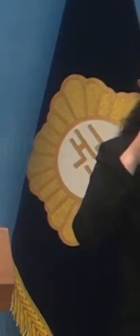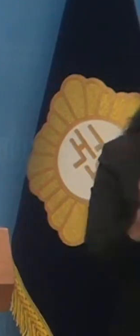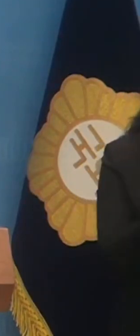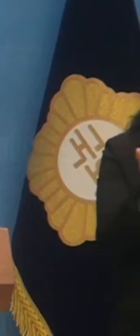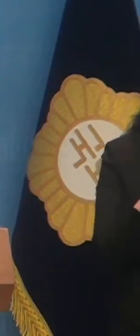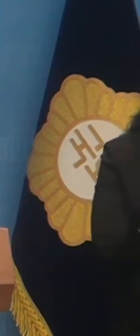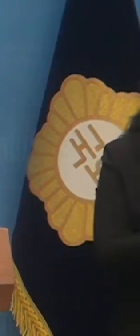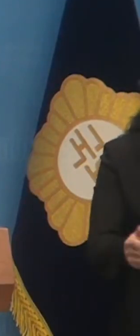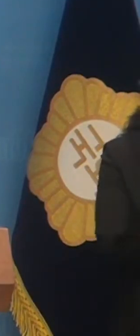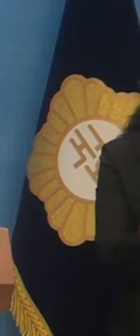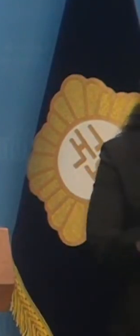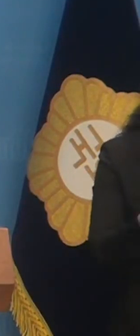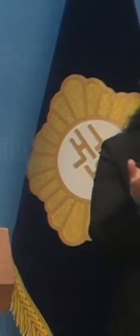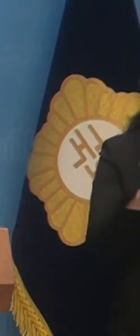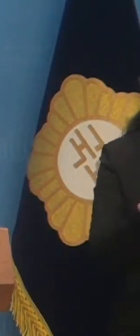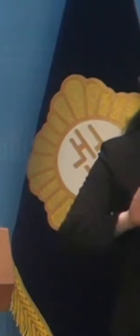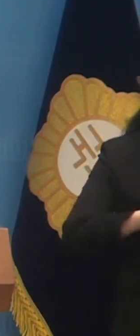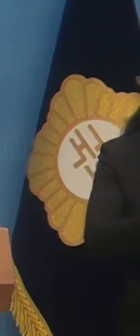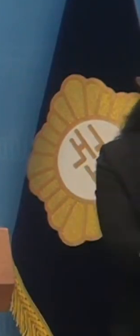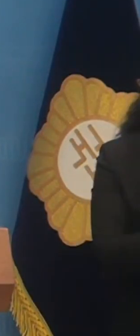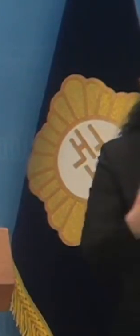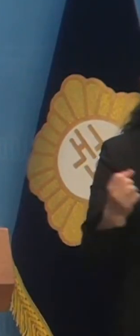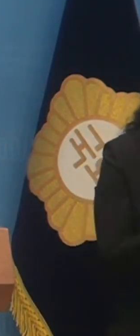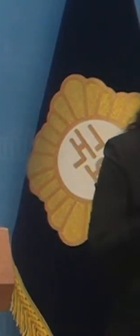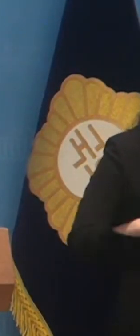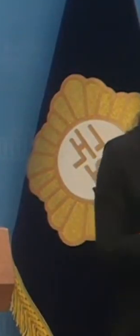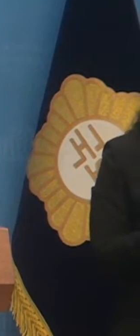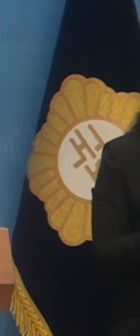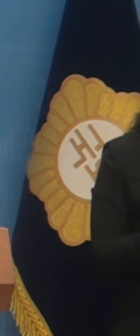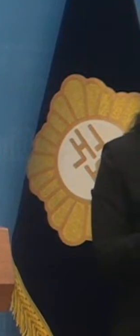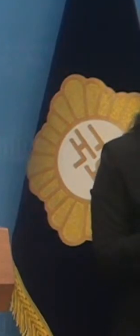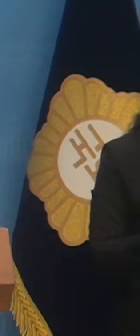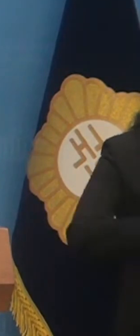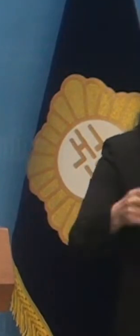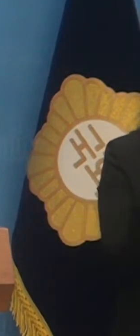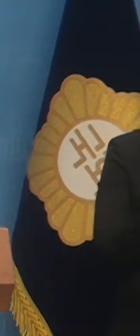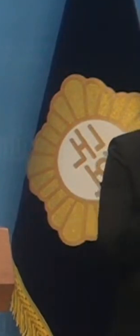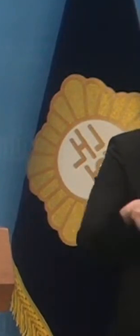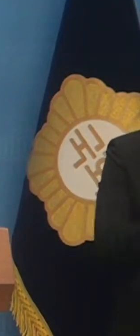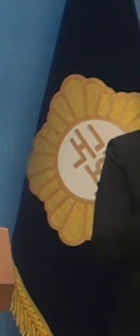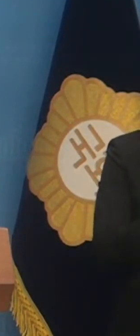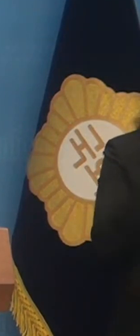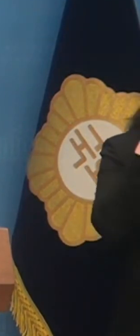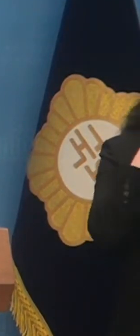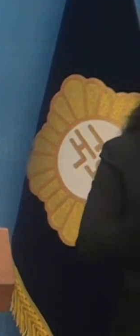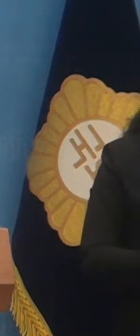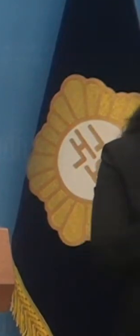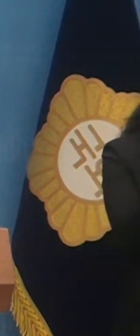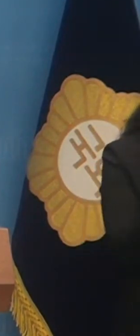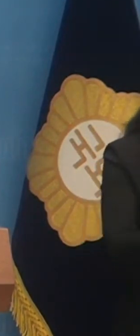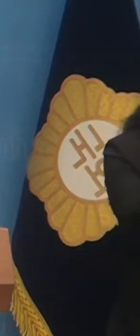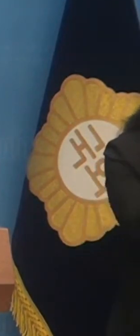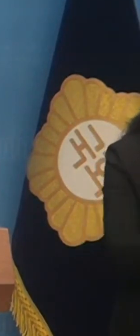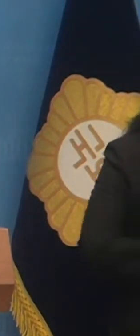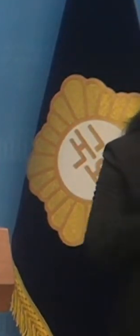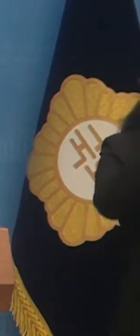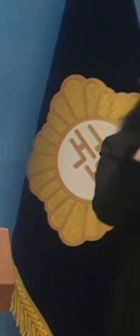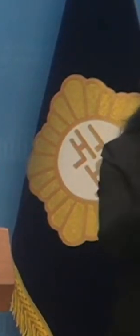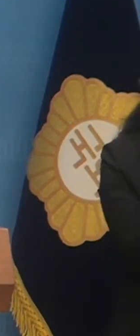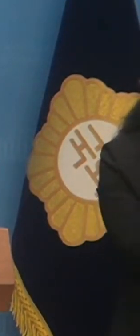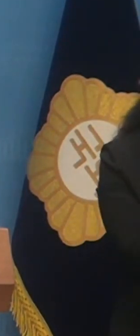한미통상특위에서는 통상주권을 지키기 위한 대응 전략을 함께 수립해 나갑시다. 국민 여러분,